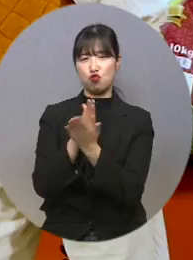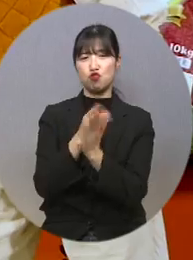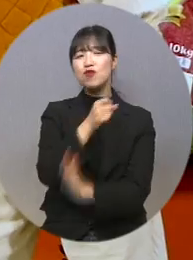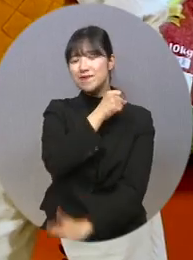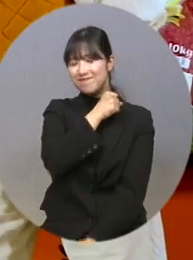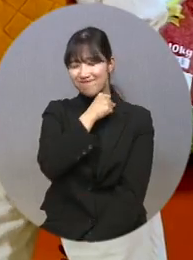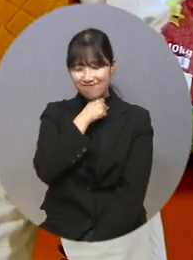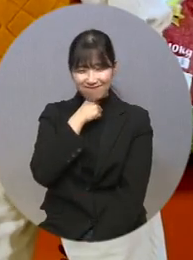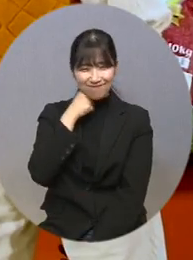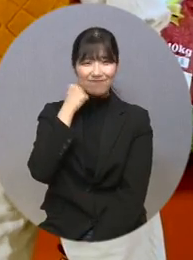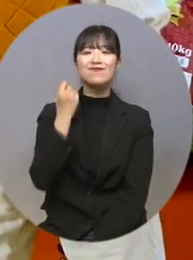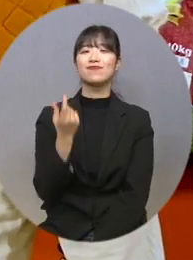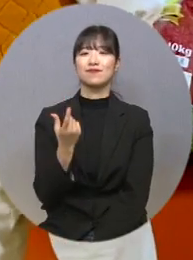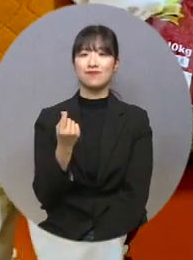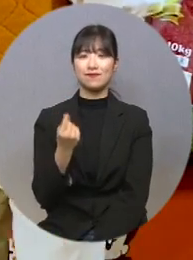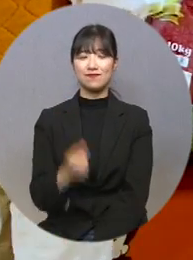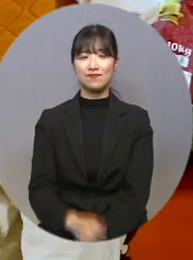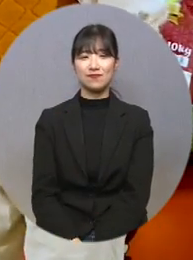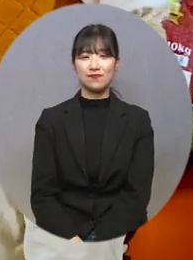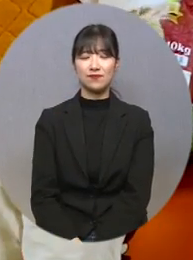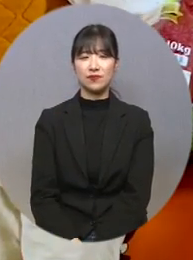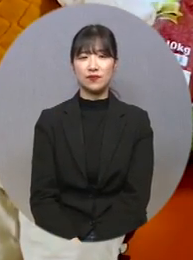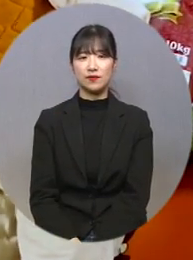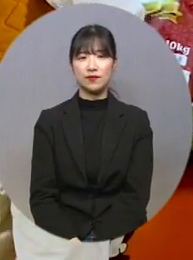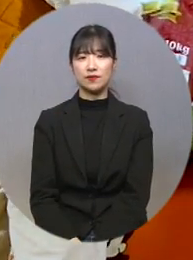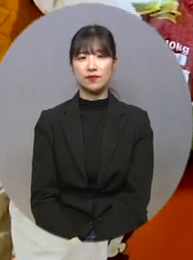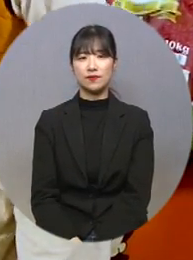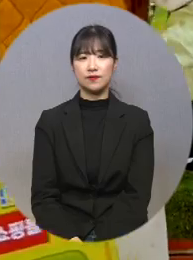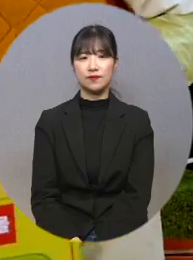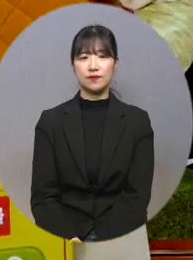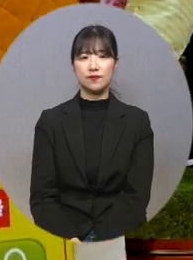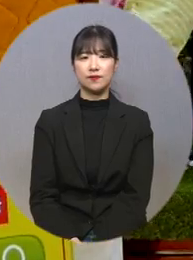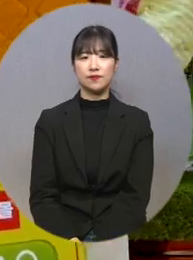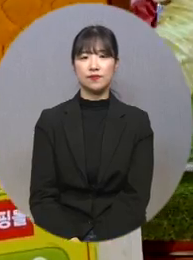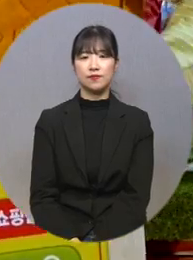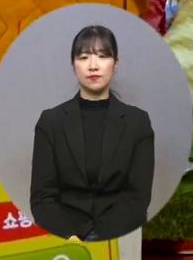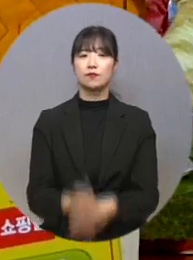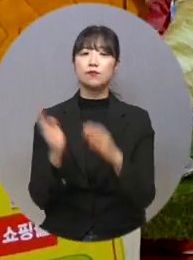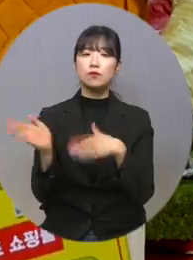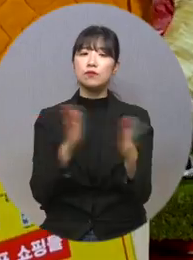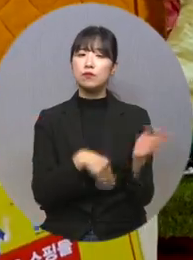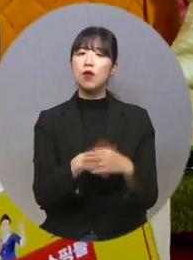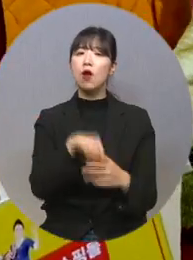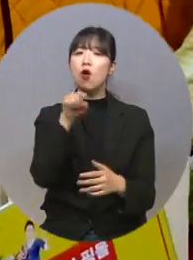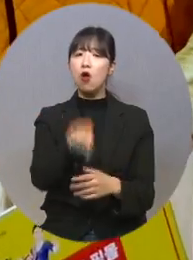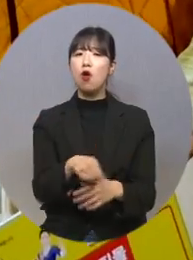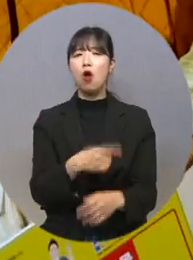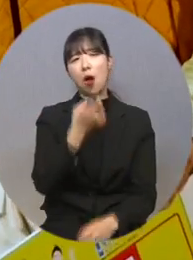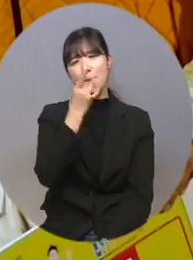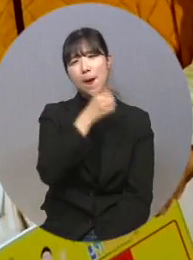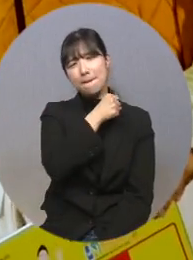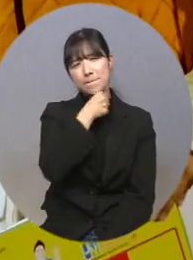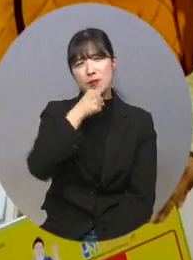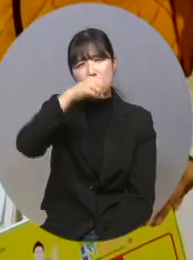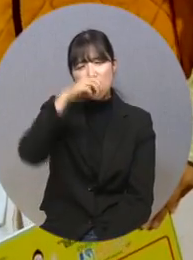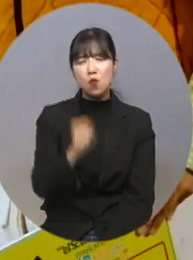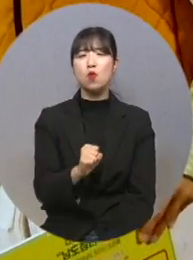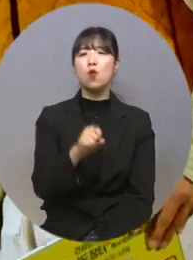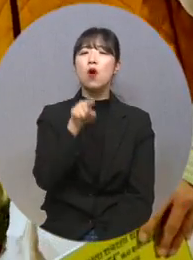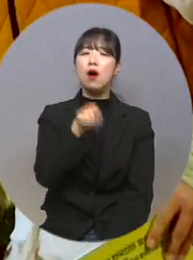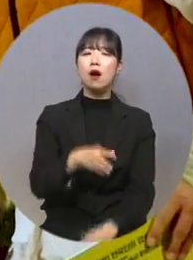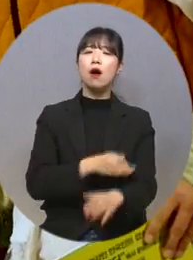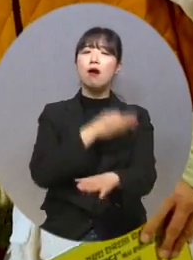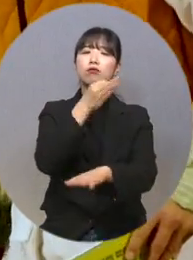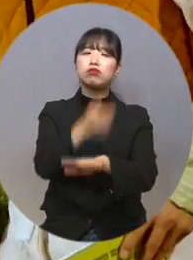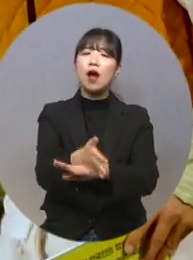맛있고 밥맛도 좋은 쌀로 세 가지 품종을 생산을 하고 있습니다. 자 대표님, 아니 이렇게 밥맛 좋기로 소문난 한평 나비쌀